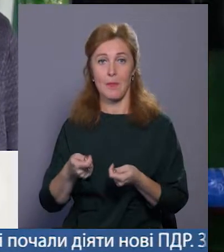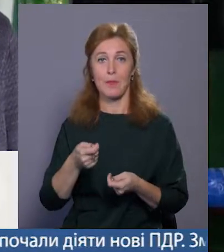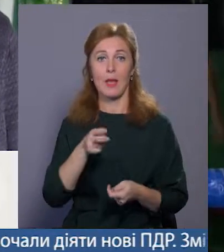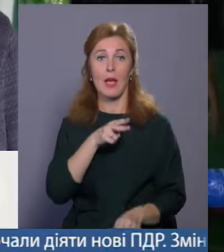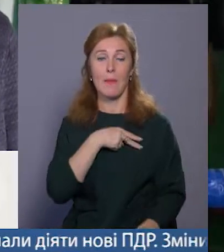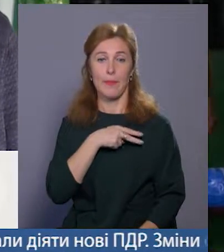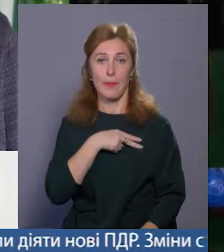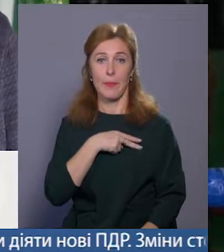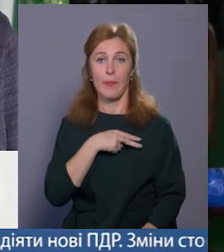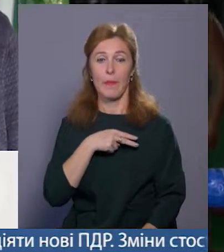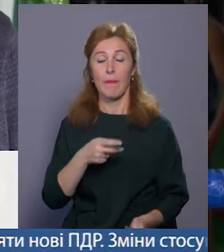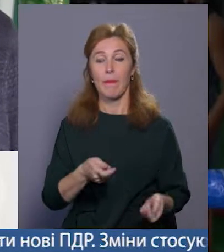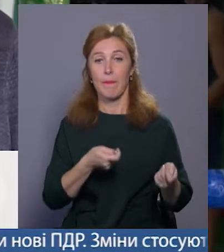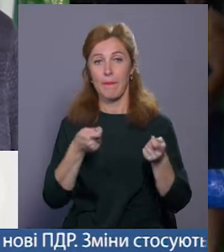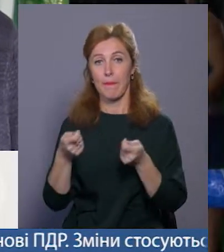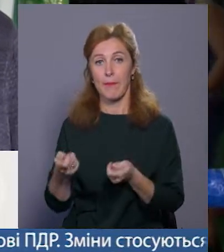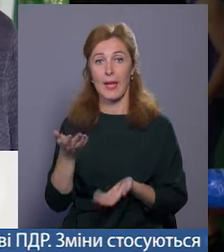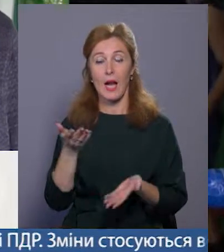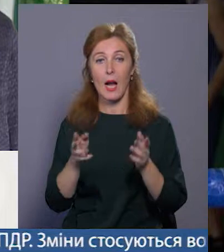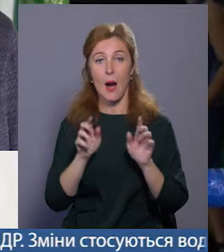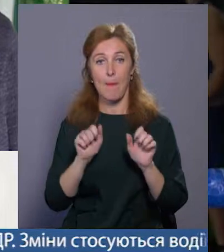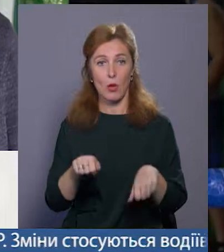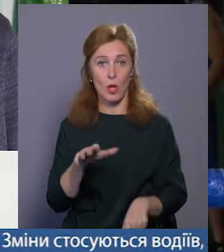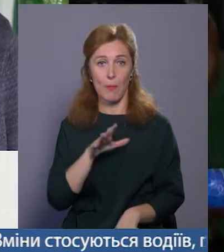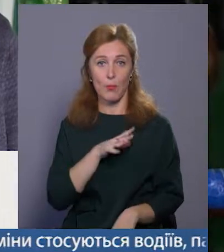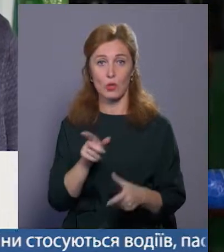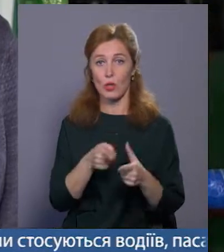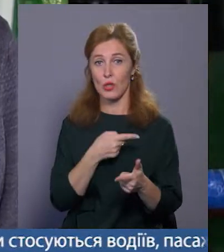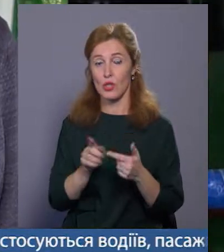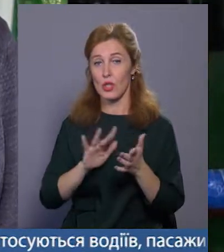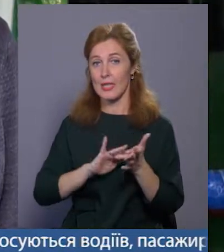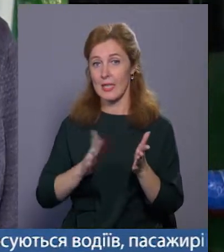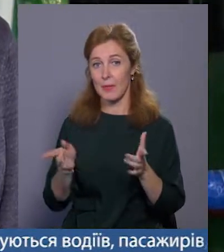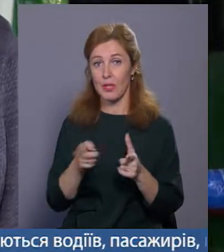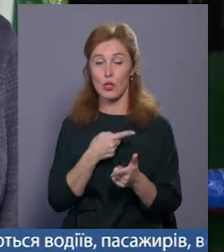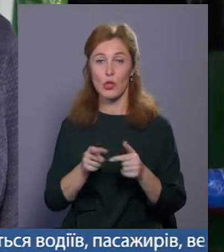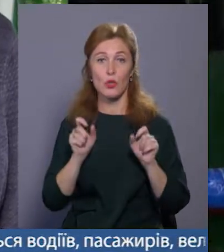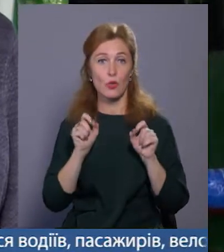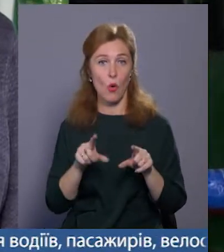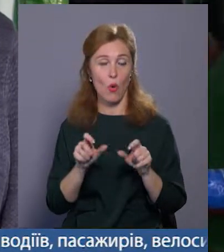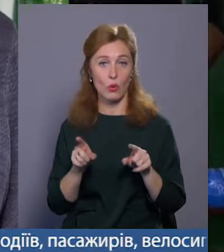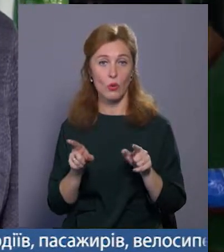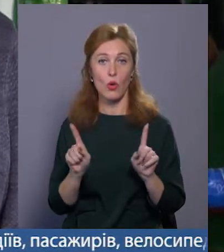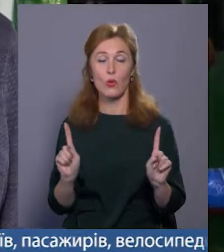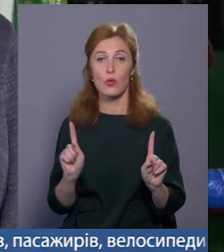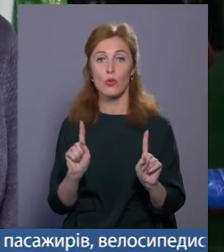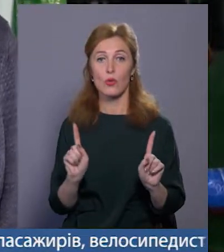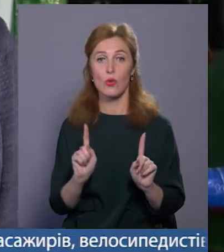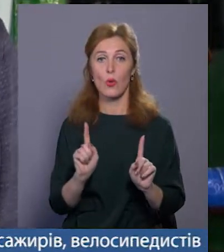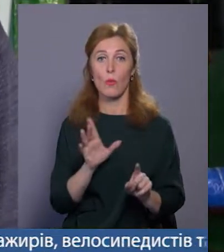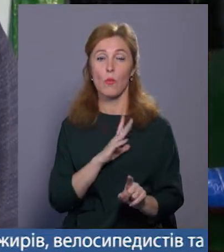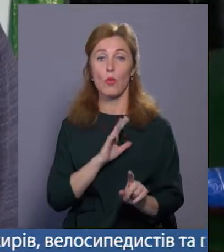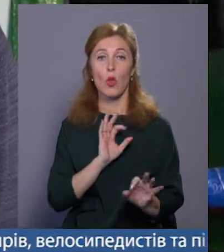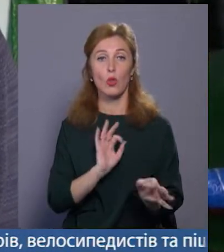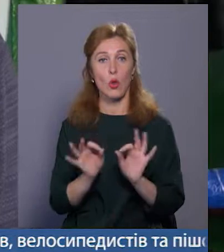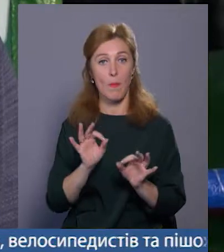бути, скажімо так, чи сріблою, чи золотою нагородою, якщо б більш-менш було нормальне